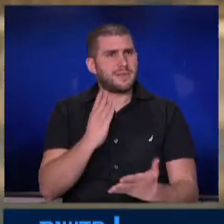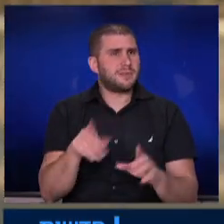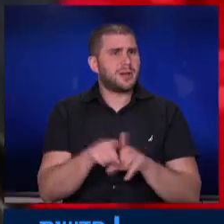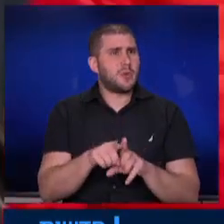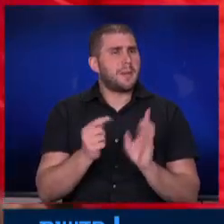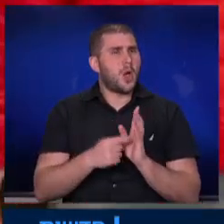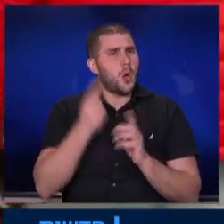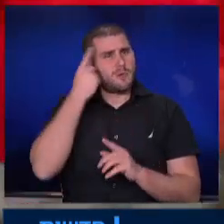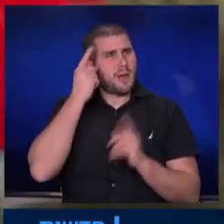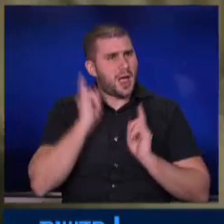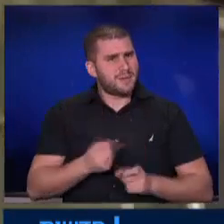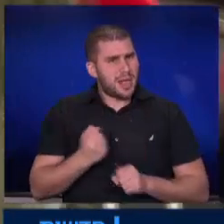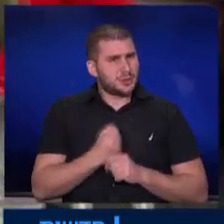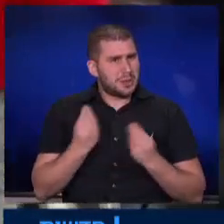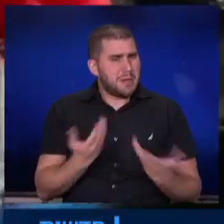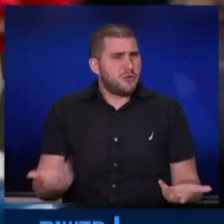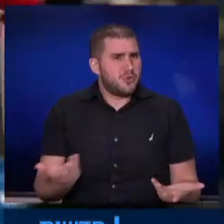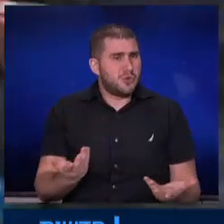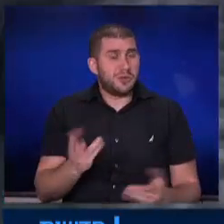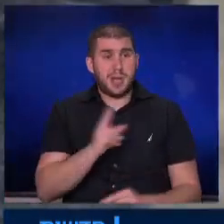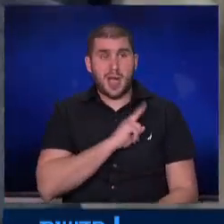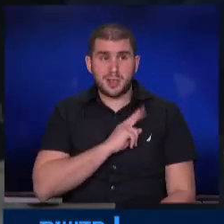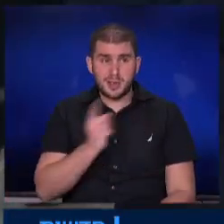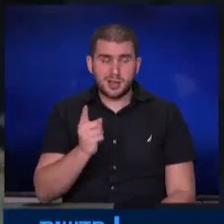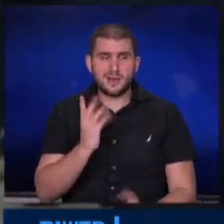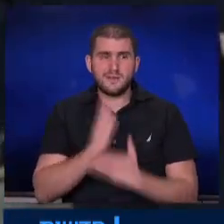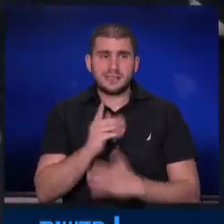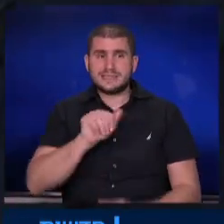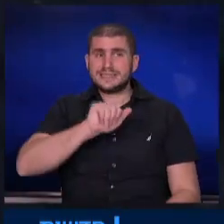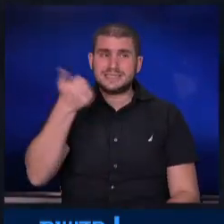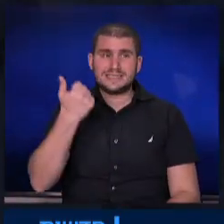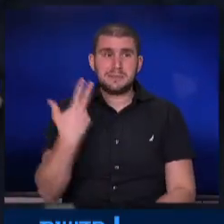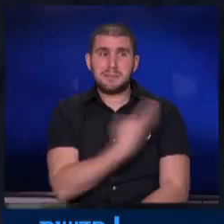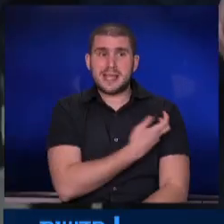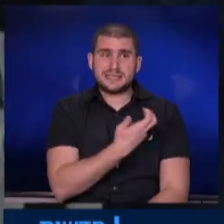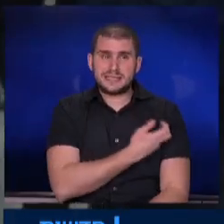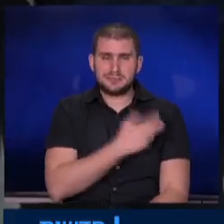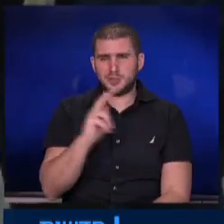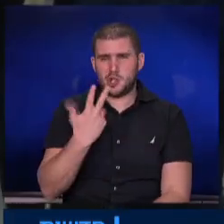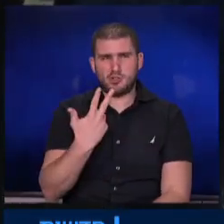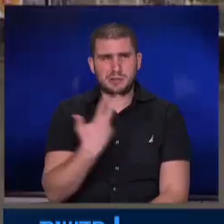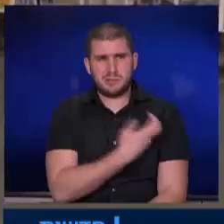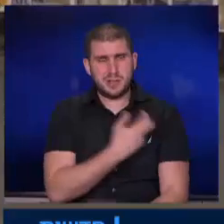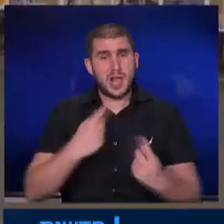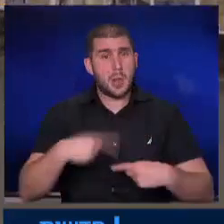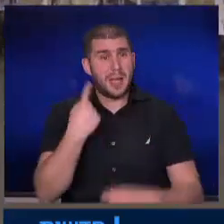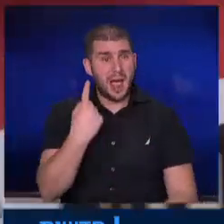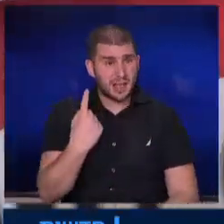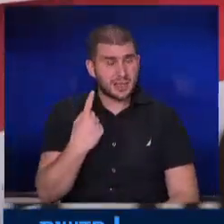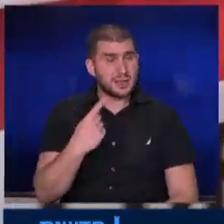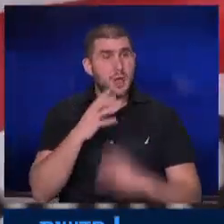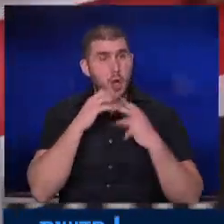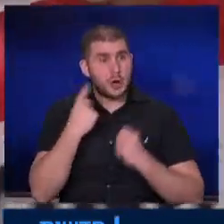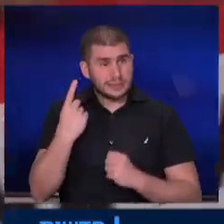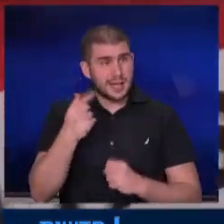just because they feel they have to do something. ובעוד בבריטניה נרשם היום סי של מתחסנים במנת דחף ליום אחד, באוסטריה